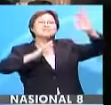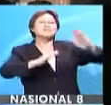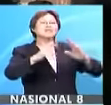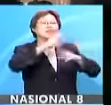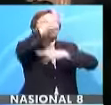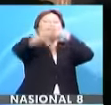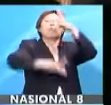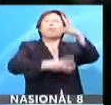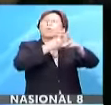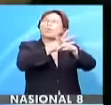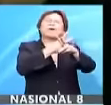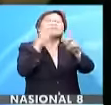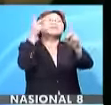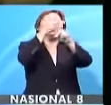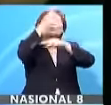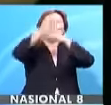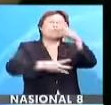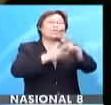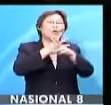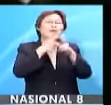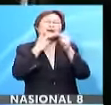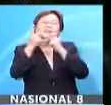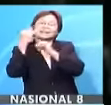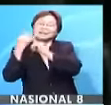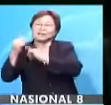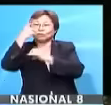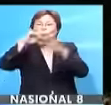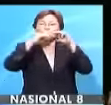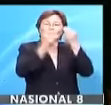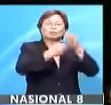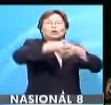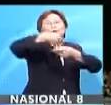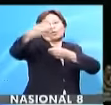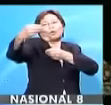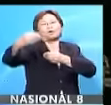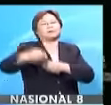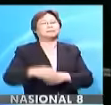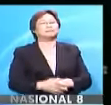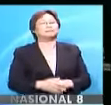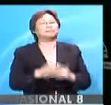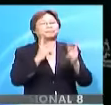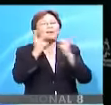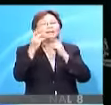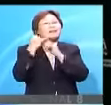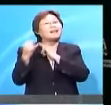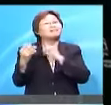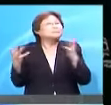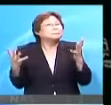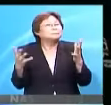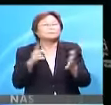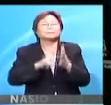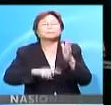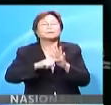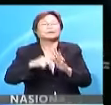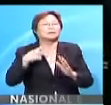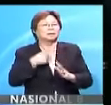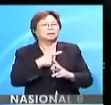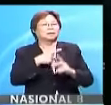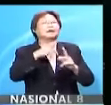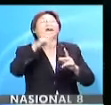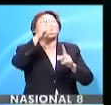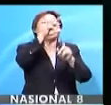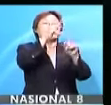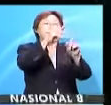seluruh dunia. Mungkin ada kata-kata terakhir untuk masyarakat di luar sana daripada Datuk sendiri. kita Kementerian Pelancongan dan